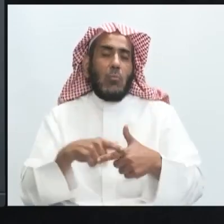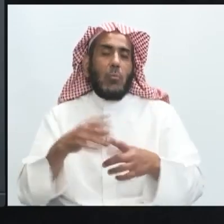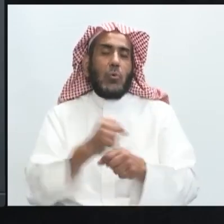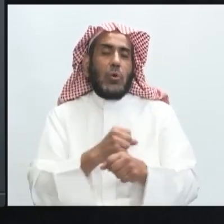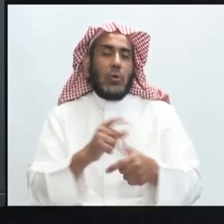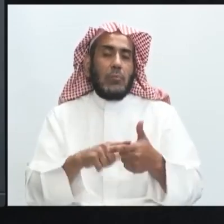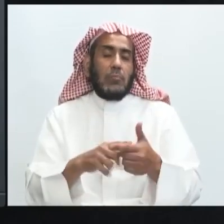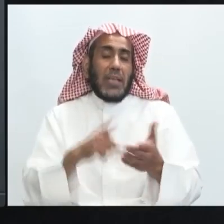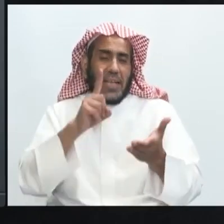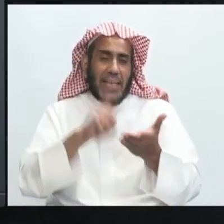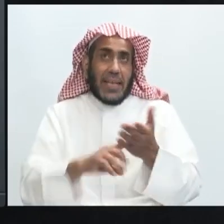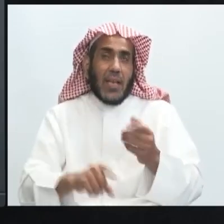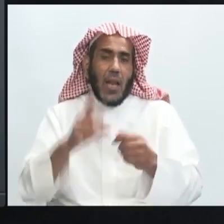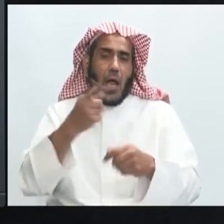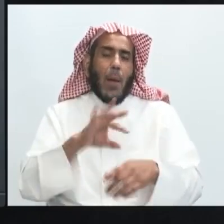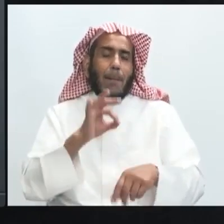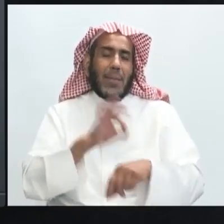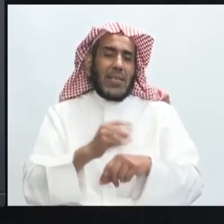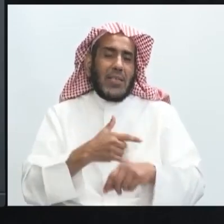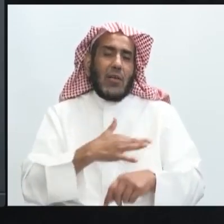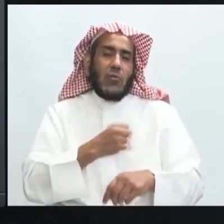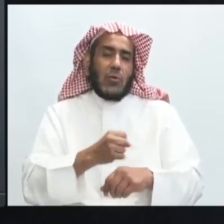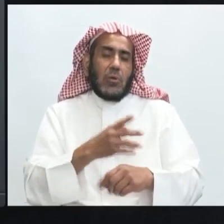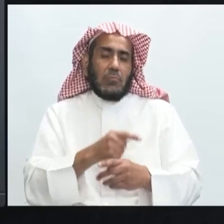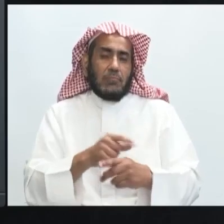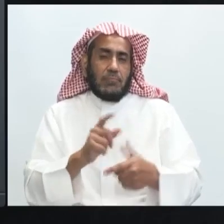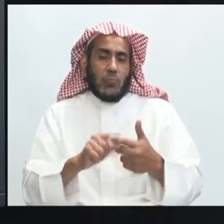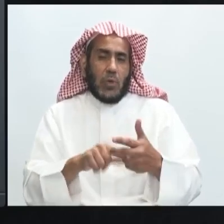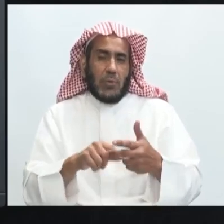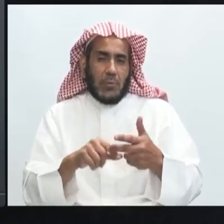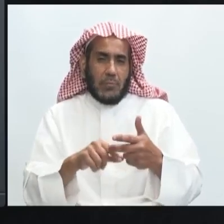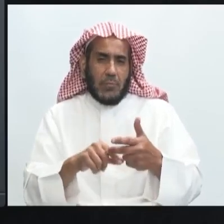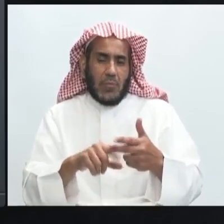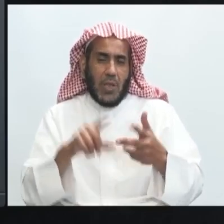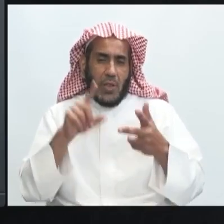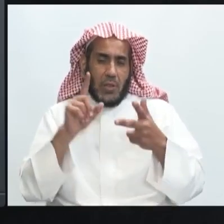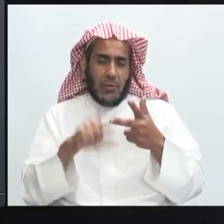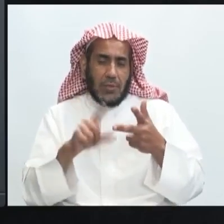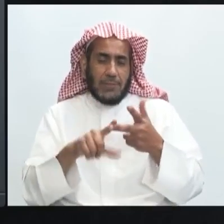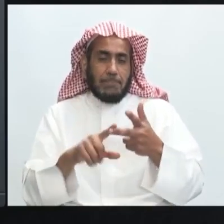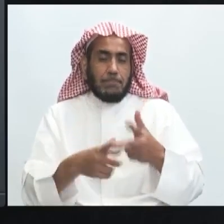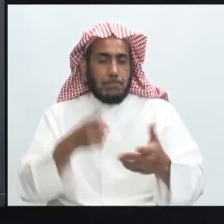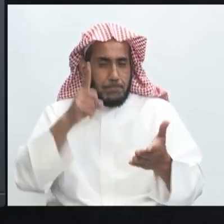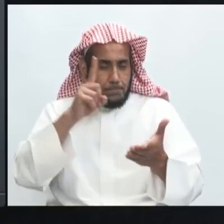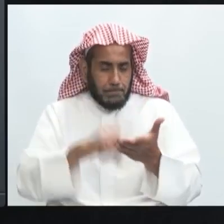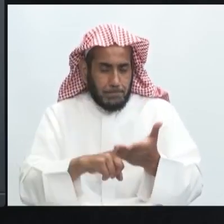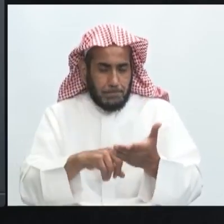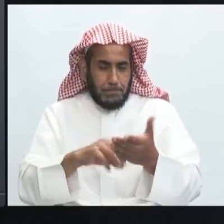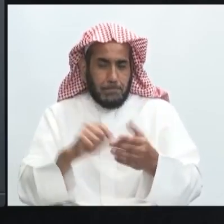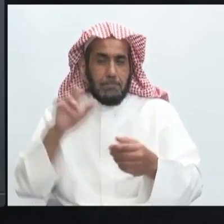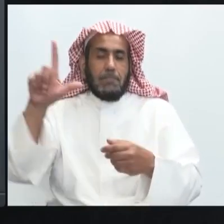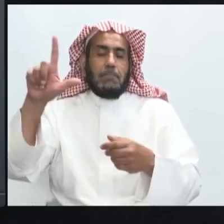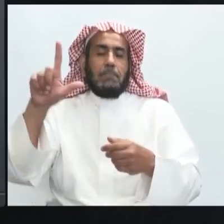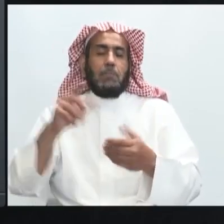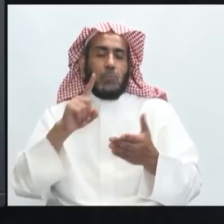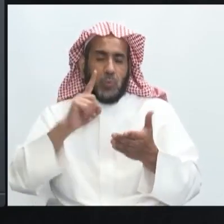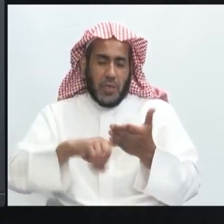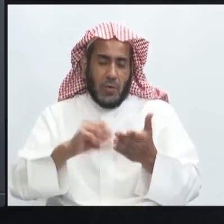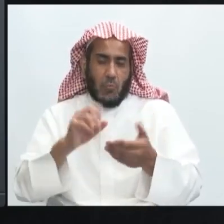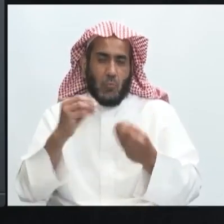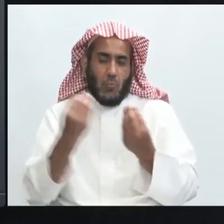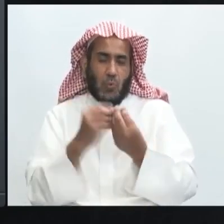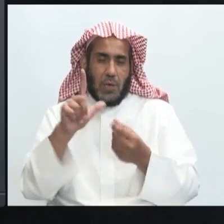اما تقول ان الله بالناس لرؤوف رحيم هنا في المرتبه الثالثه لان هنا ان وايضا لام ان